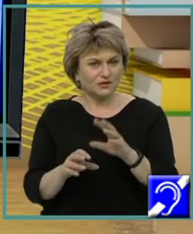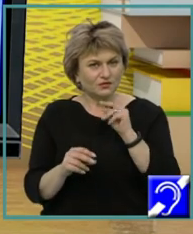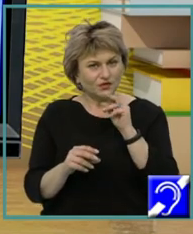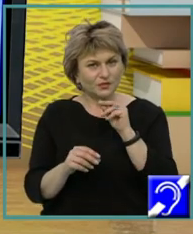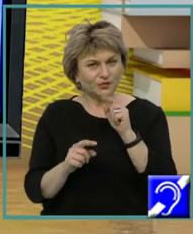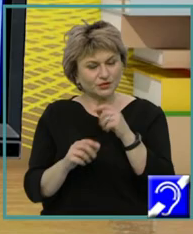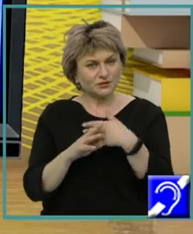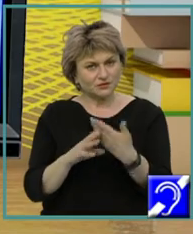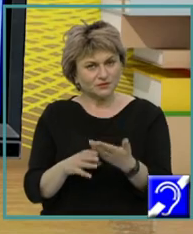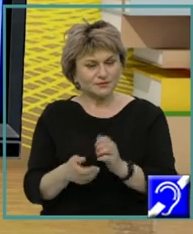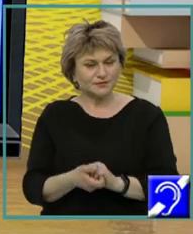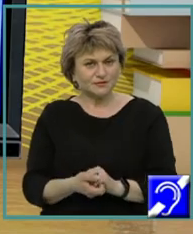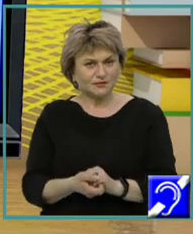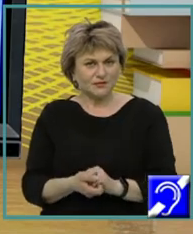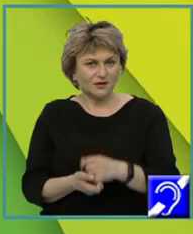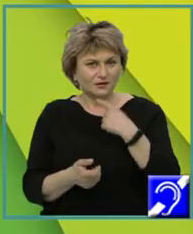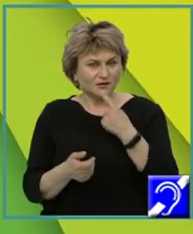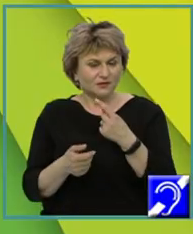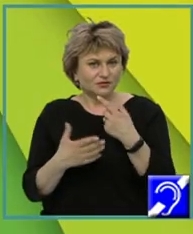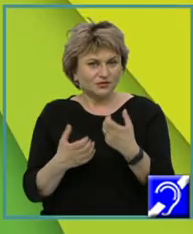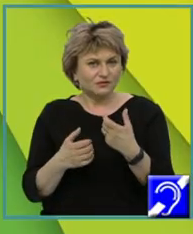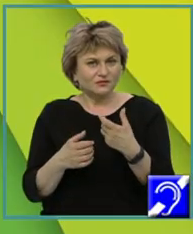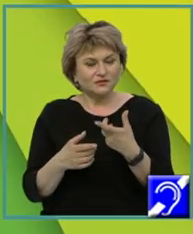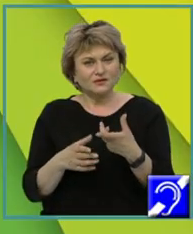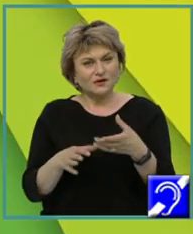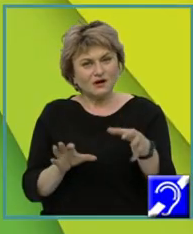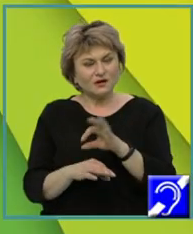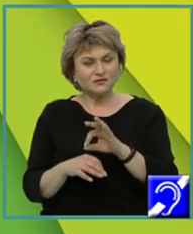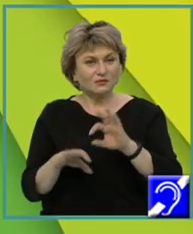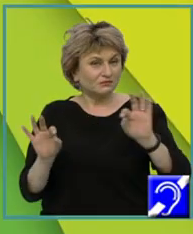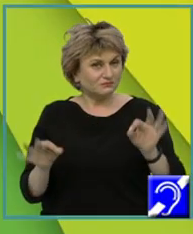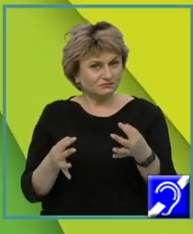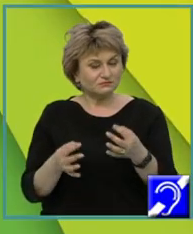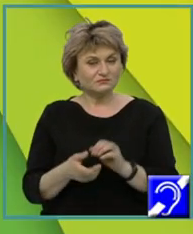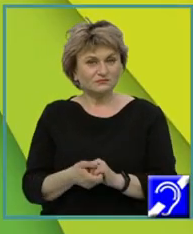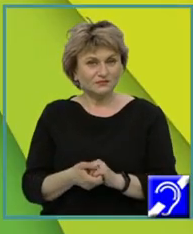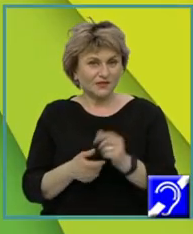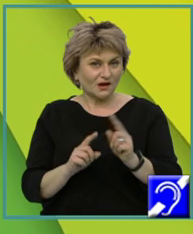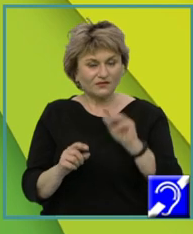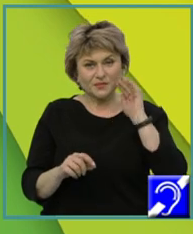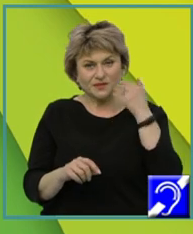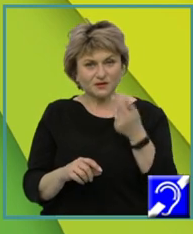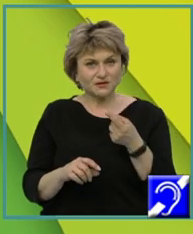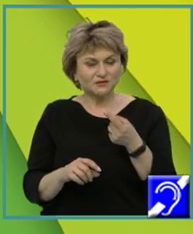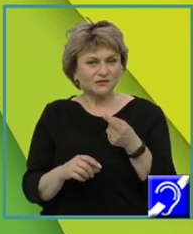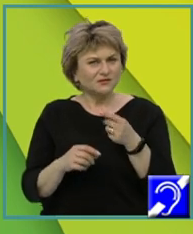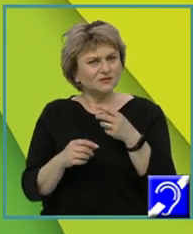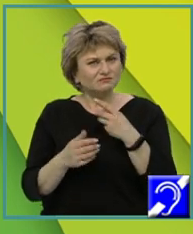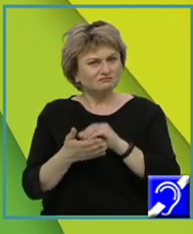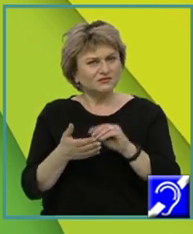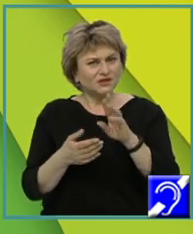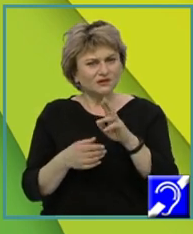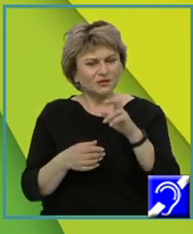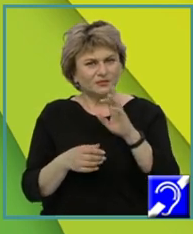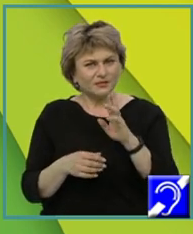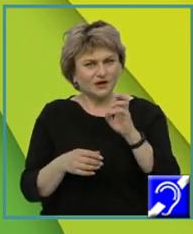vorbi puțin mai încolo firul narativ este întrerupt alt element de modernitate dacă va mintiti si introspectie de tip Rebreanu